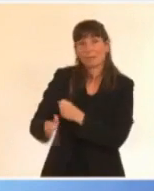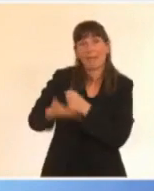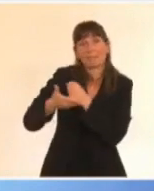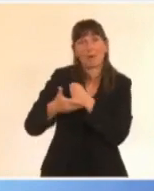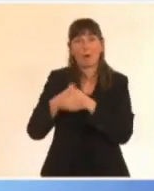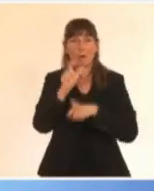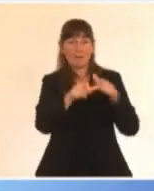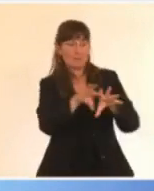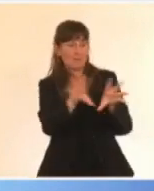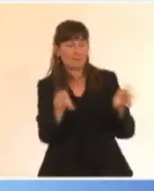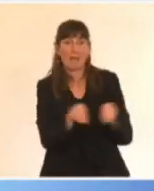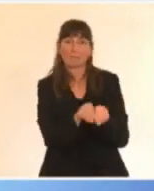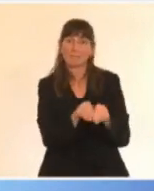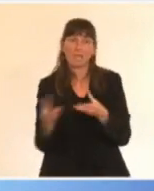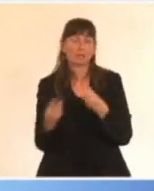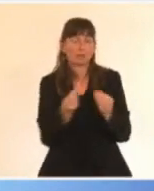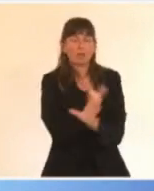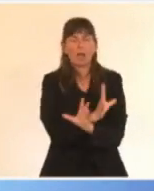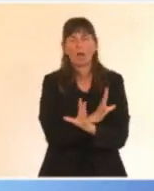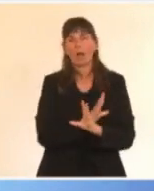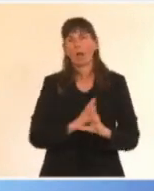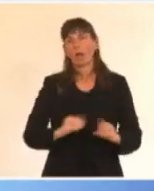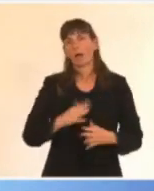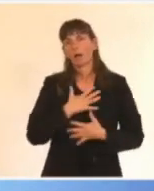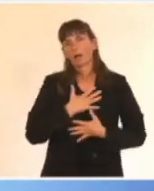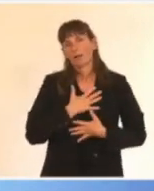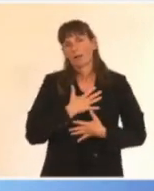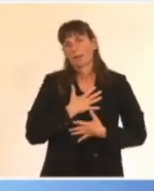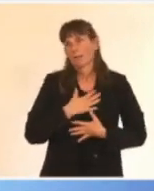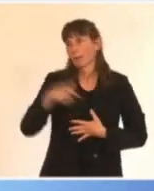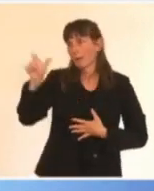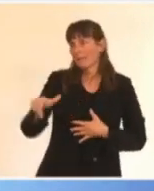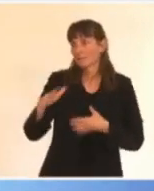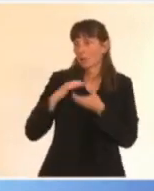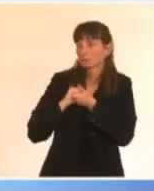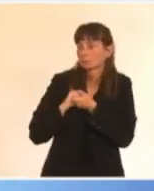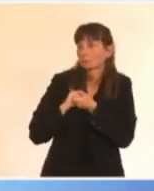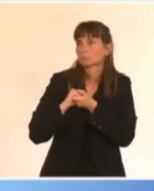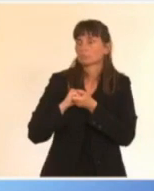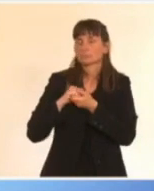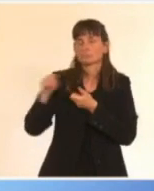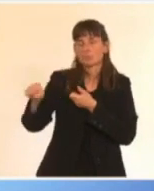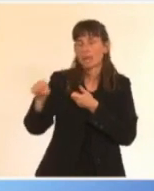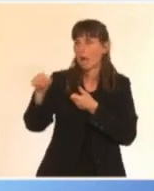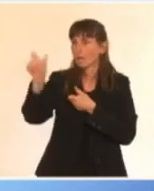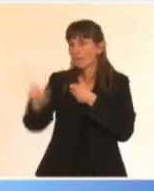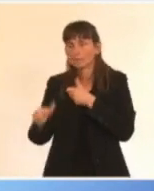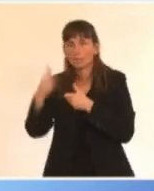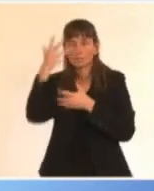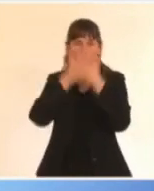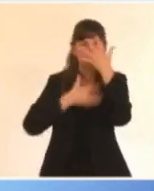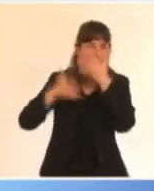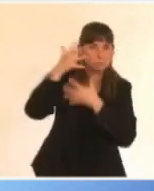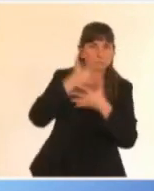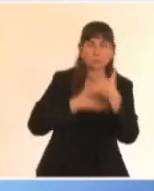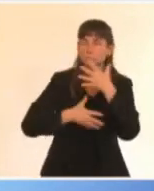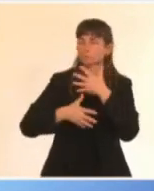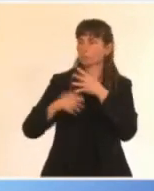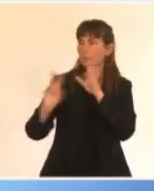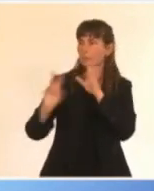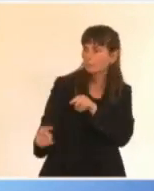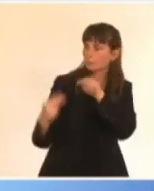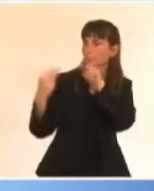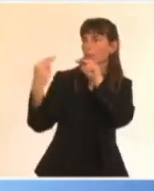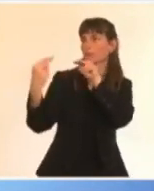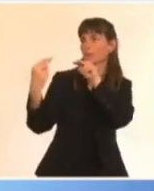ils pourront à nouveau rendre visite à leurs proches, souvent des personnes en perte d'autonomie, parfois désorientées, mais qui savent très bien ce que c'est que la